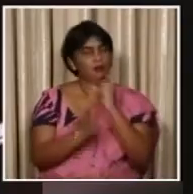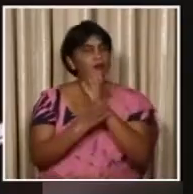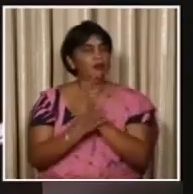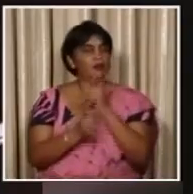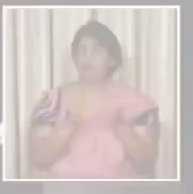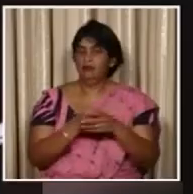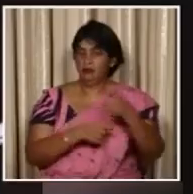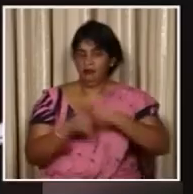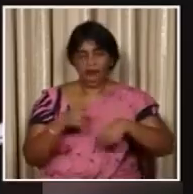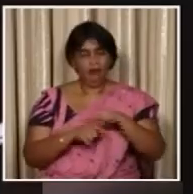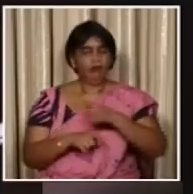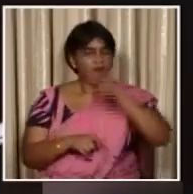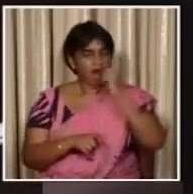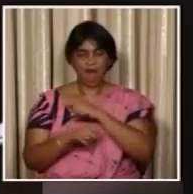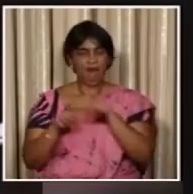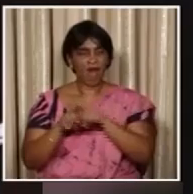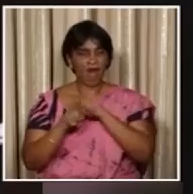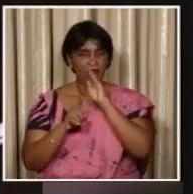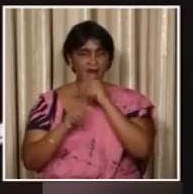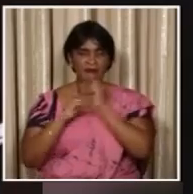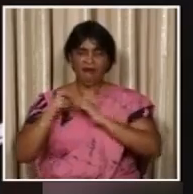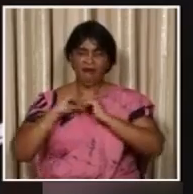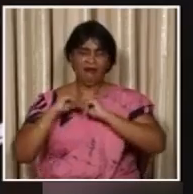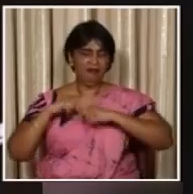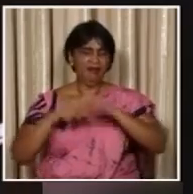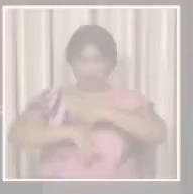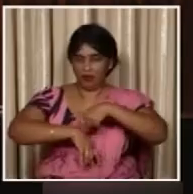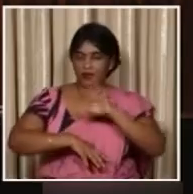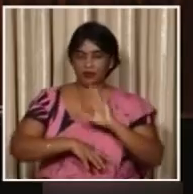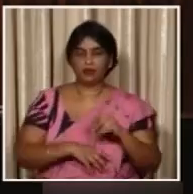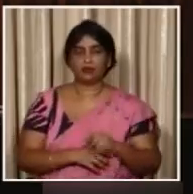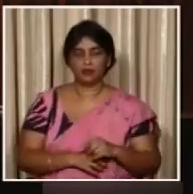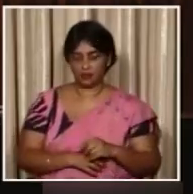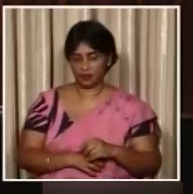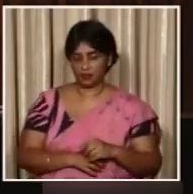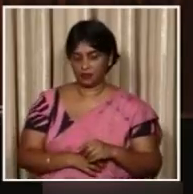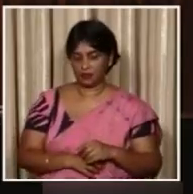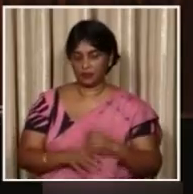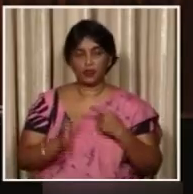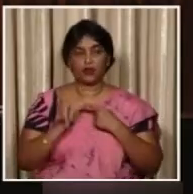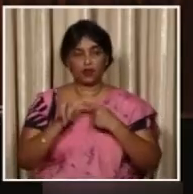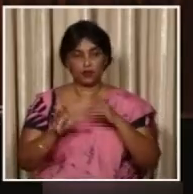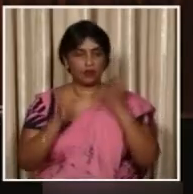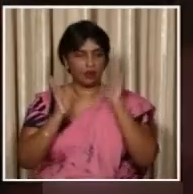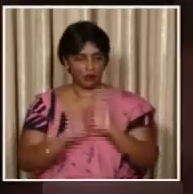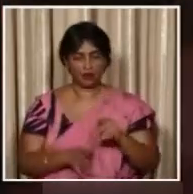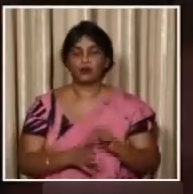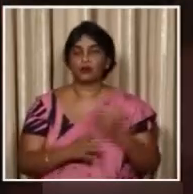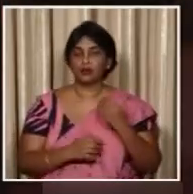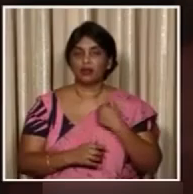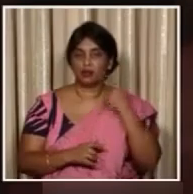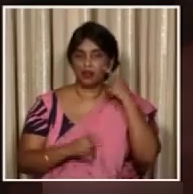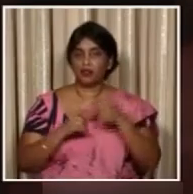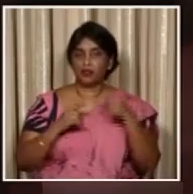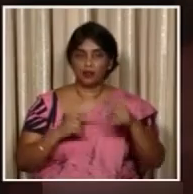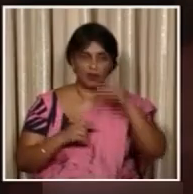ව්‍යවස්ථාදායක සභාවේ අනුමැතියත් ලබාගෙන ඒ වැඩපිළිවෙල ක්‍රියාත්මක කිරීම. හොඳ, මම පිළිතුරු දෙන්න හිටියේ අවසානයේදී. නමුත් මම හිතනවා අද